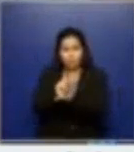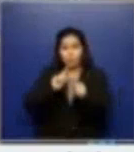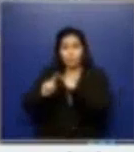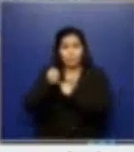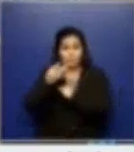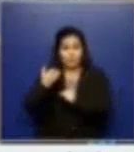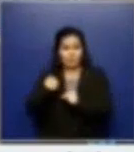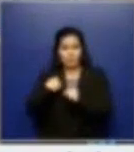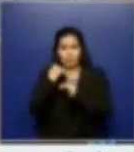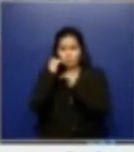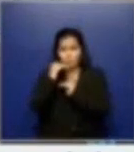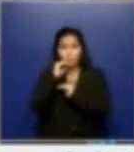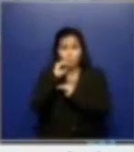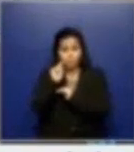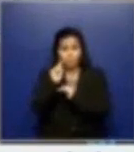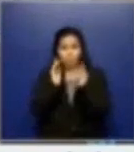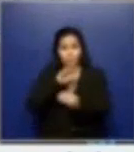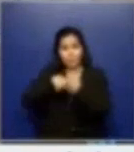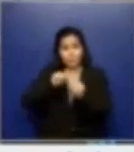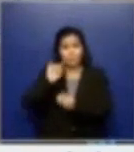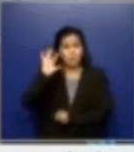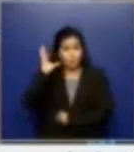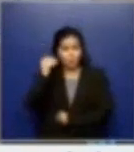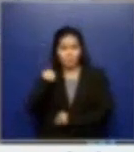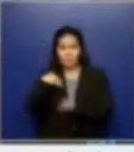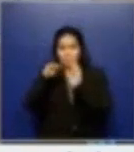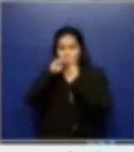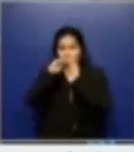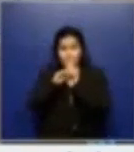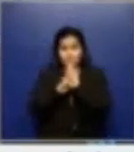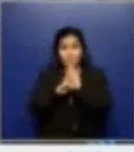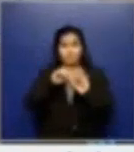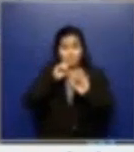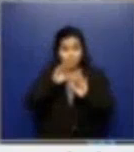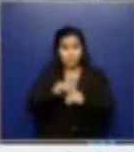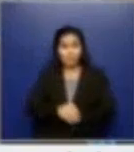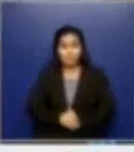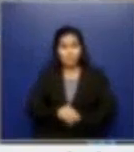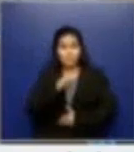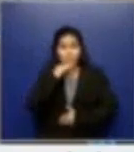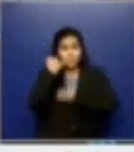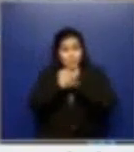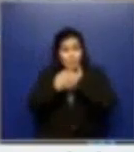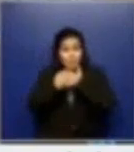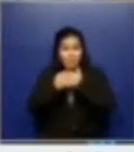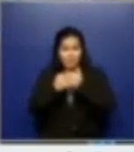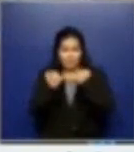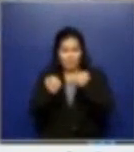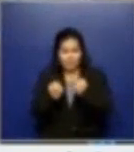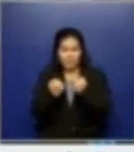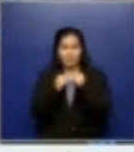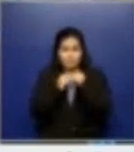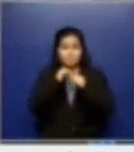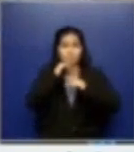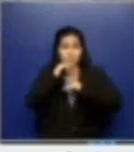นดกฎเกณฑ์อย่างนี้ครับนักเศรษฐกิจระดับโลกกำหนดกฎเกณฑ์เป็นนั่นของเขาว่าถ้าประเทศกำลังพัฒนานี่ห